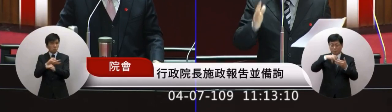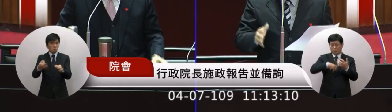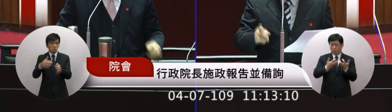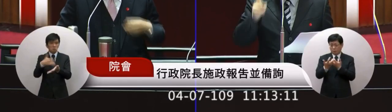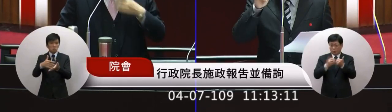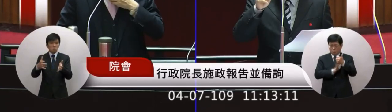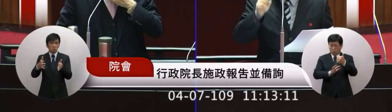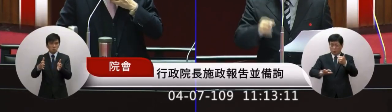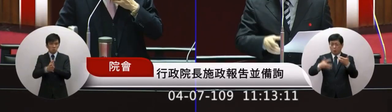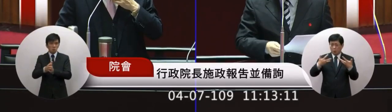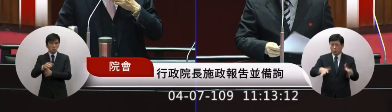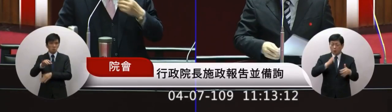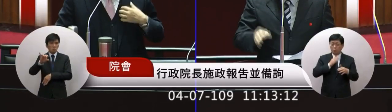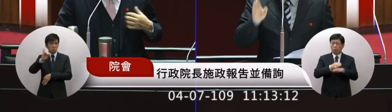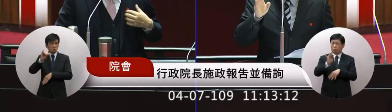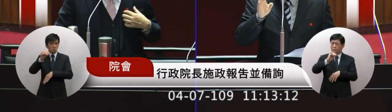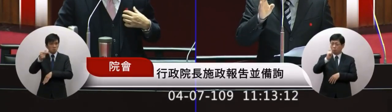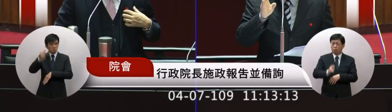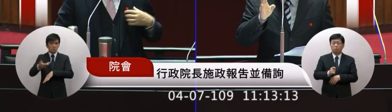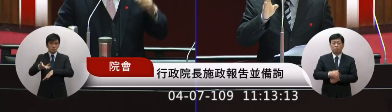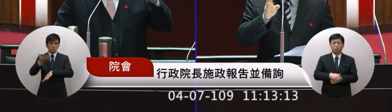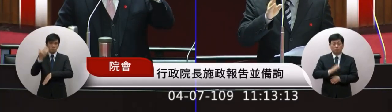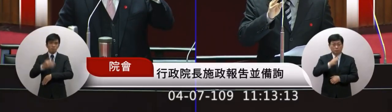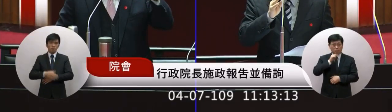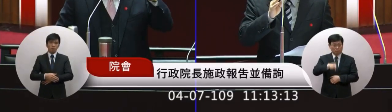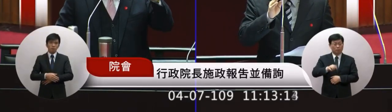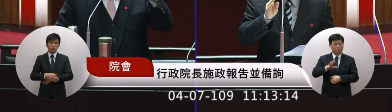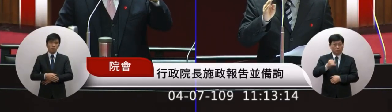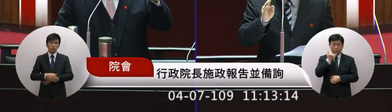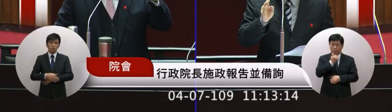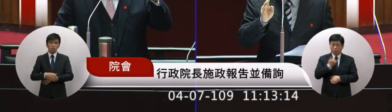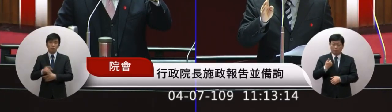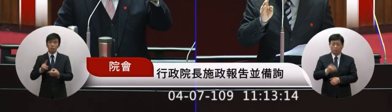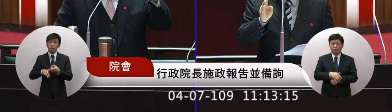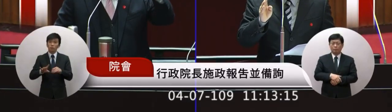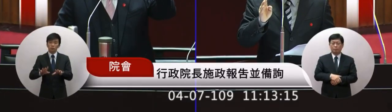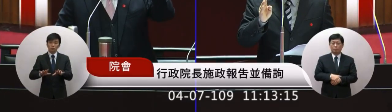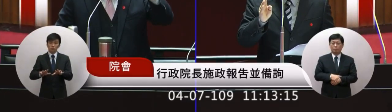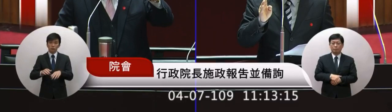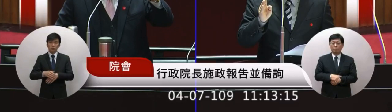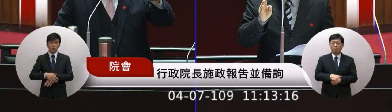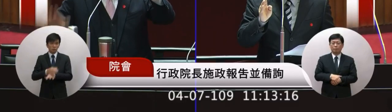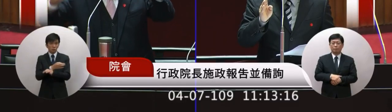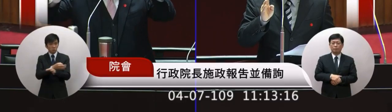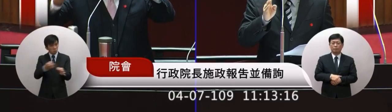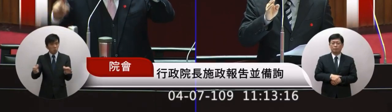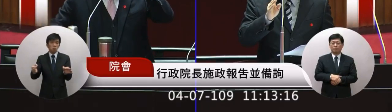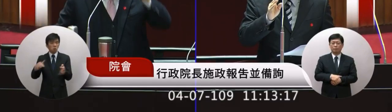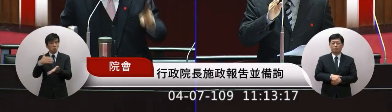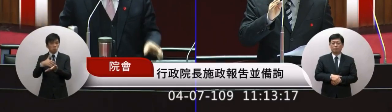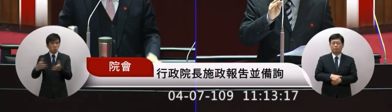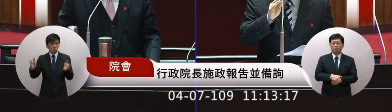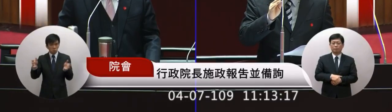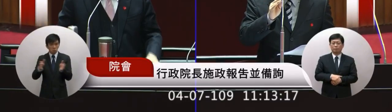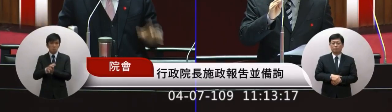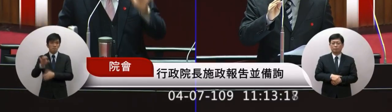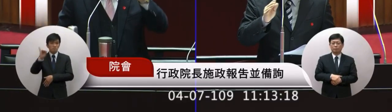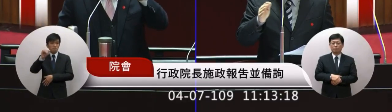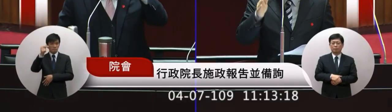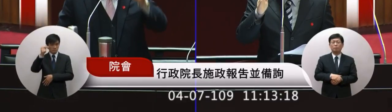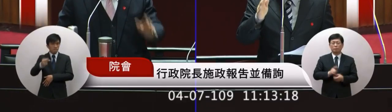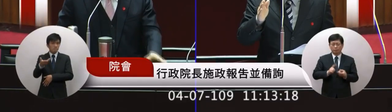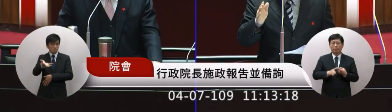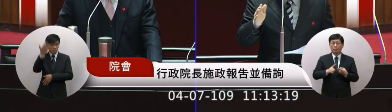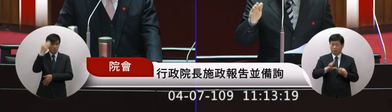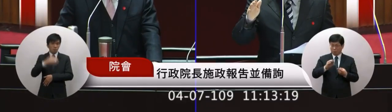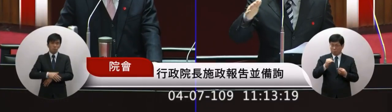门都有超过1000亿嘛。 我们这一次 部分的时候有没有 被发放的现金 已经超过1000亿， 是比